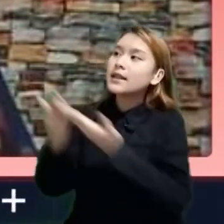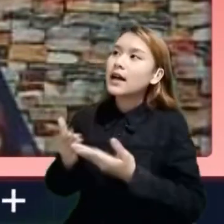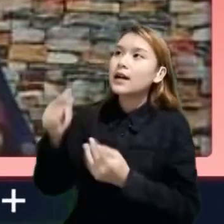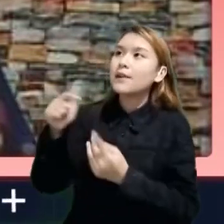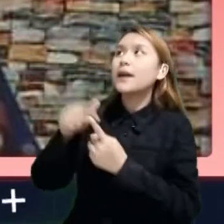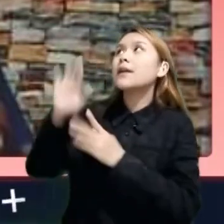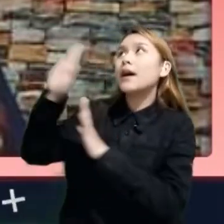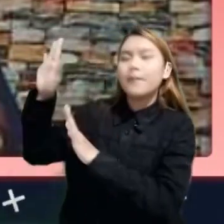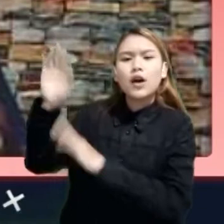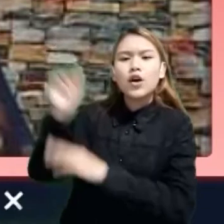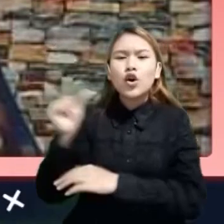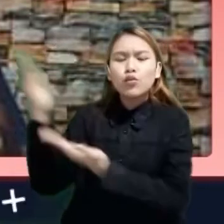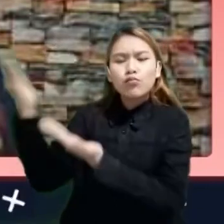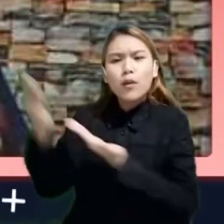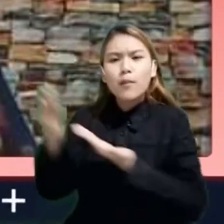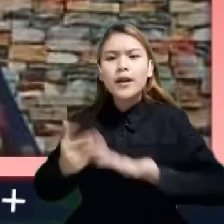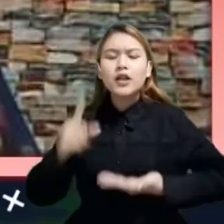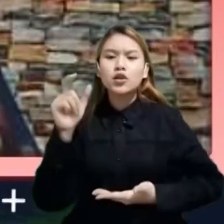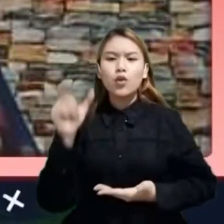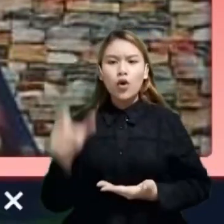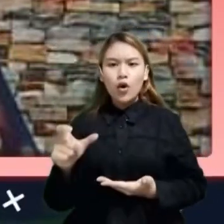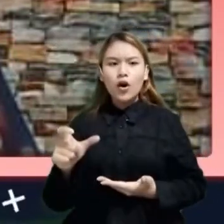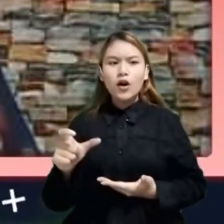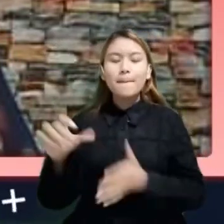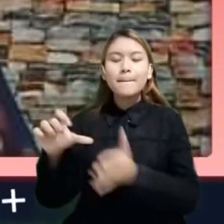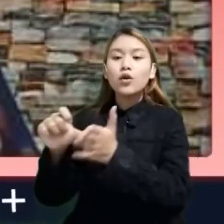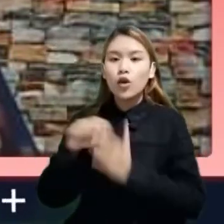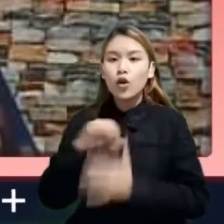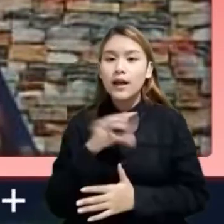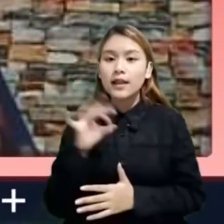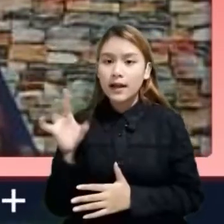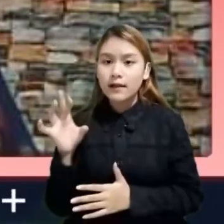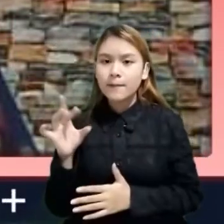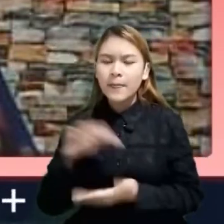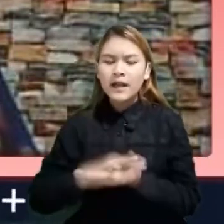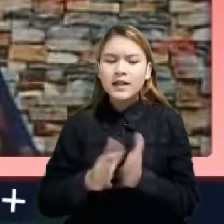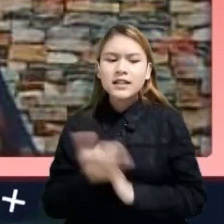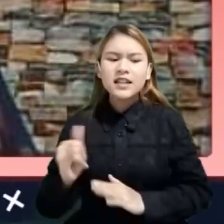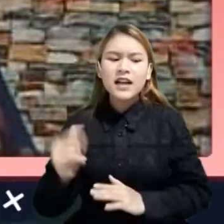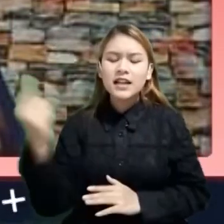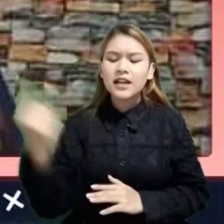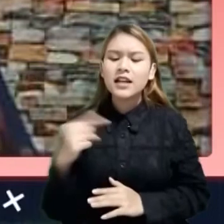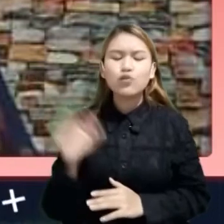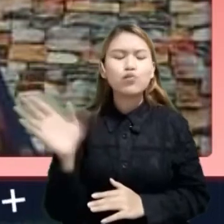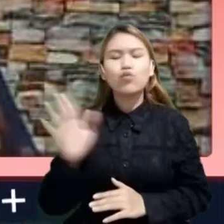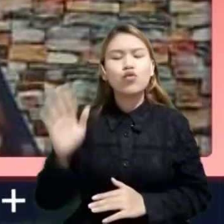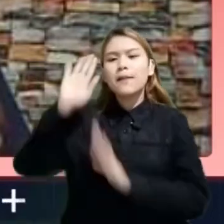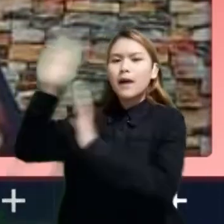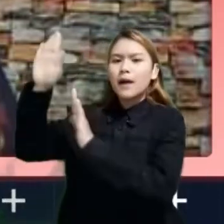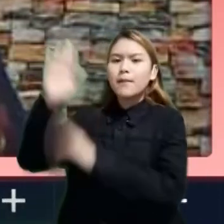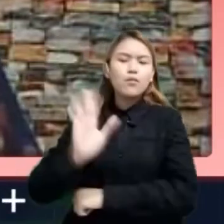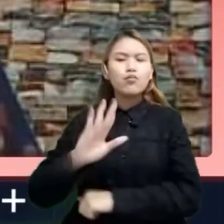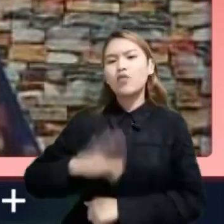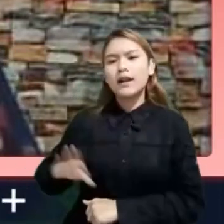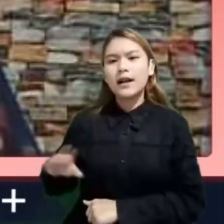lain, artinya yang akan datang itu bukan Bapa dan juga bukan Anak, melainkan suatu pribadi